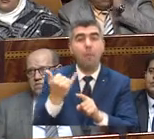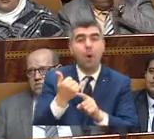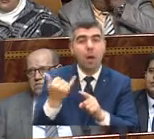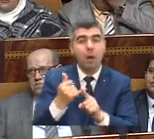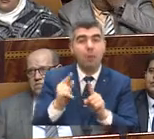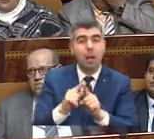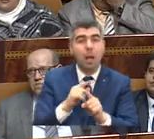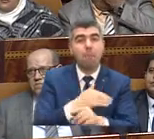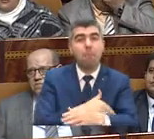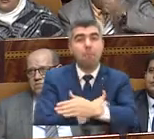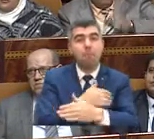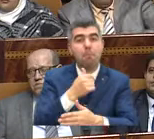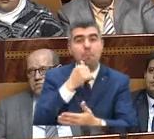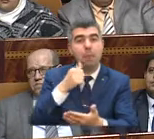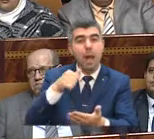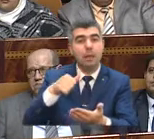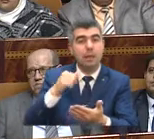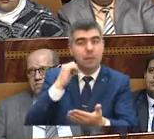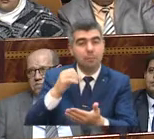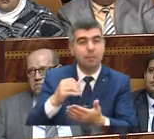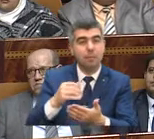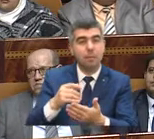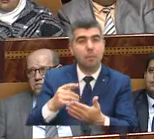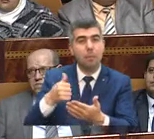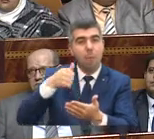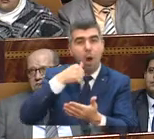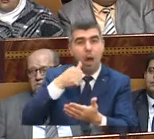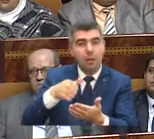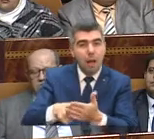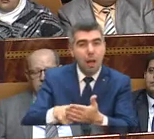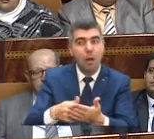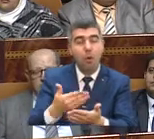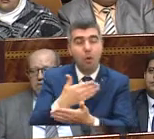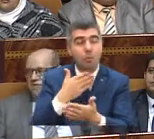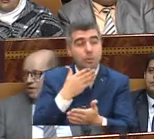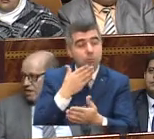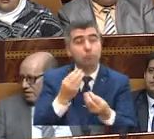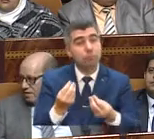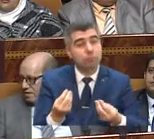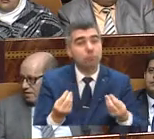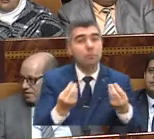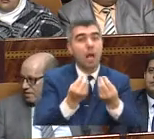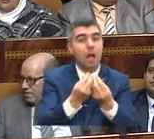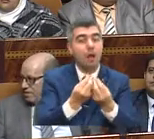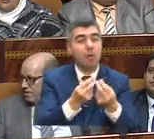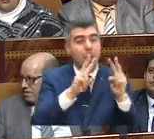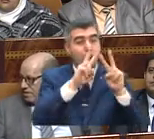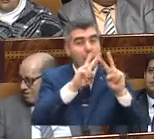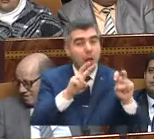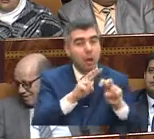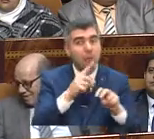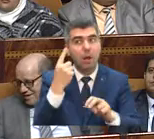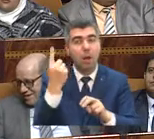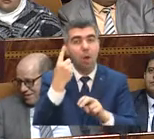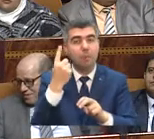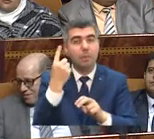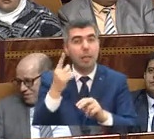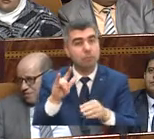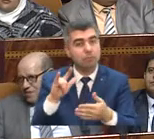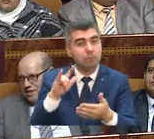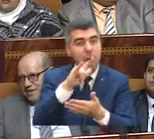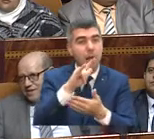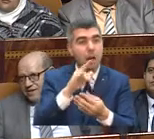واحد يعني طائرة مروحية للمراقبة وتتبع وترصد يعني هذا النوع يعني السياح في هذا الإطار. و